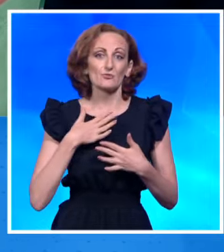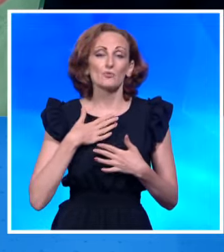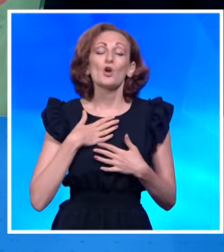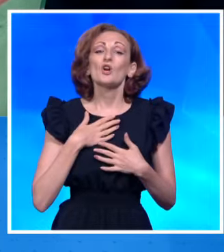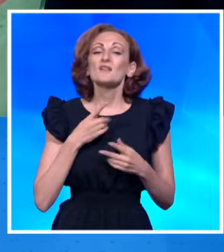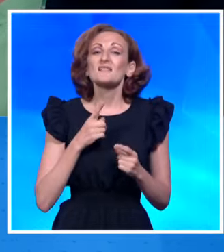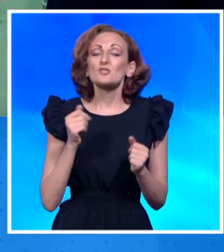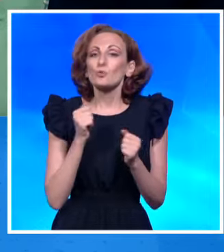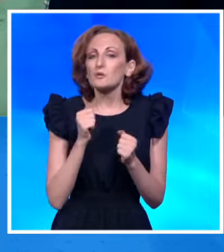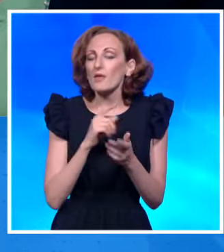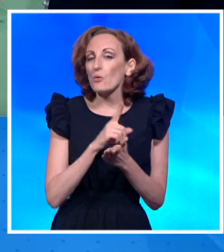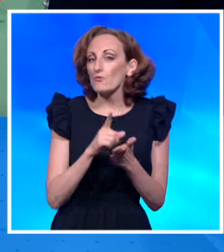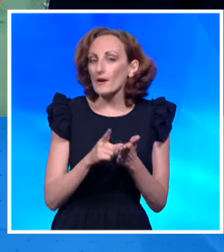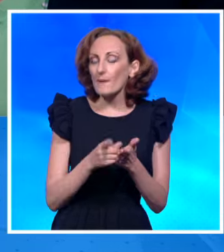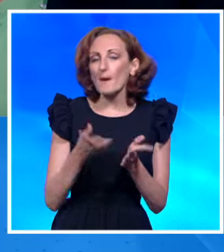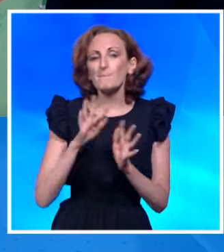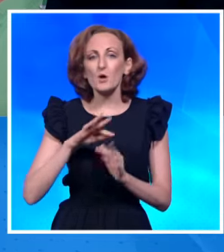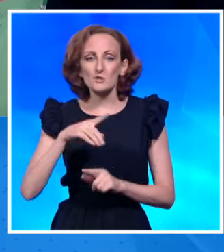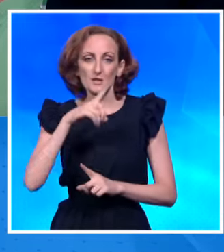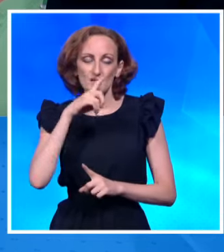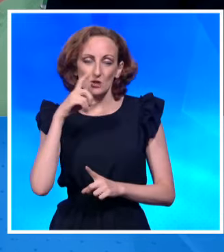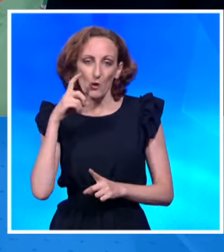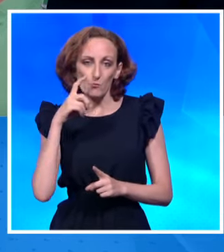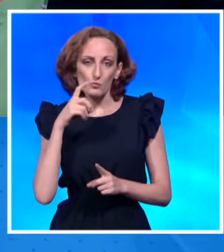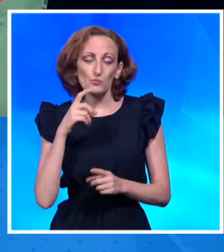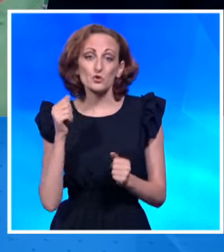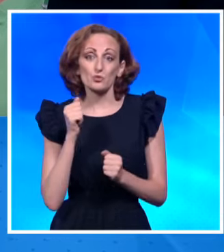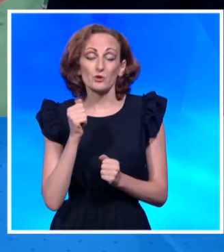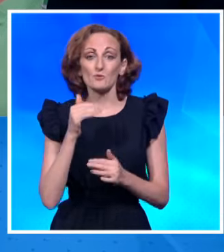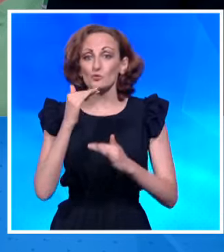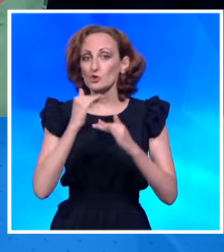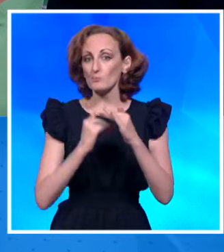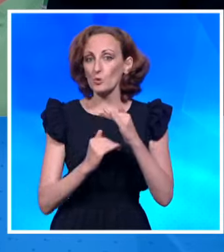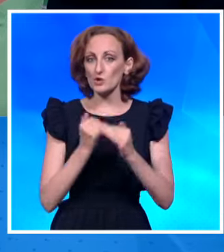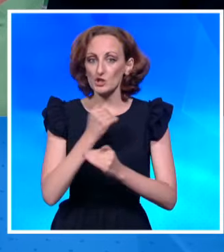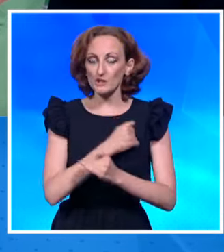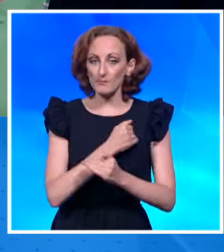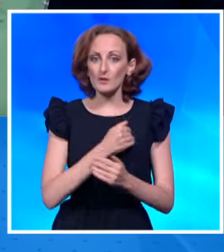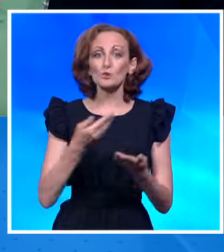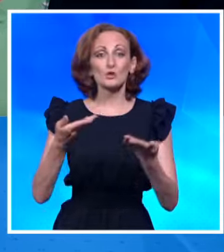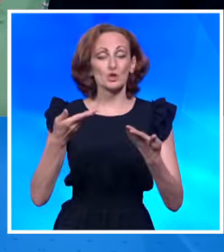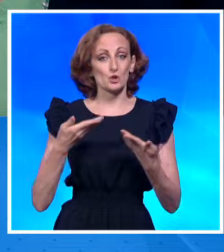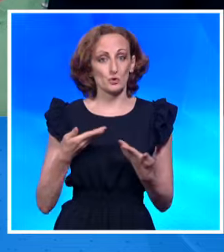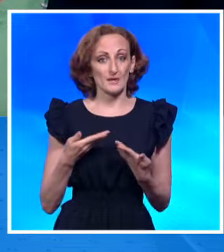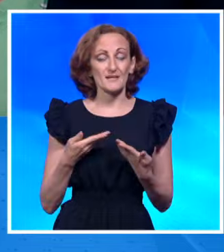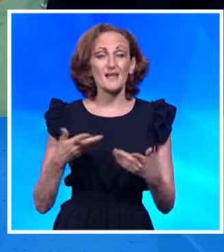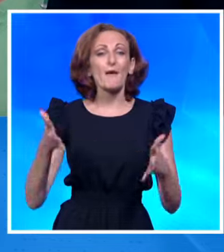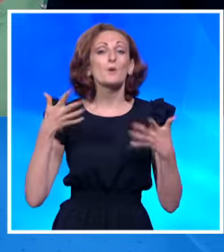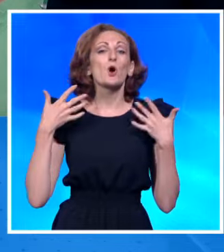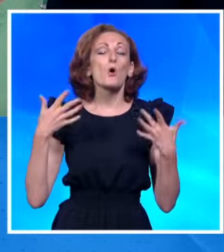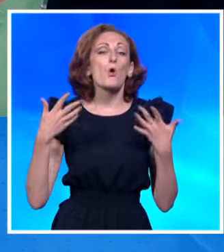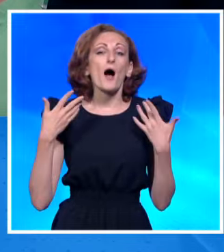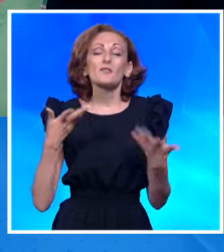студеното нахлуване, то ще понижи температурите между 3 и 5 градуса и ще донесе онази прохлада, от